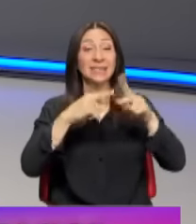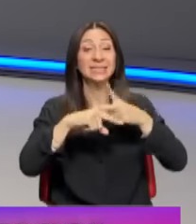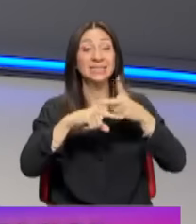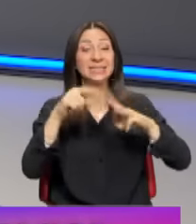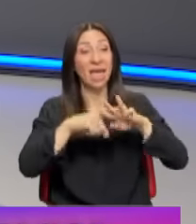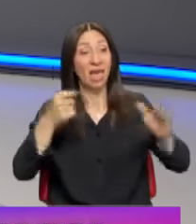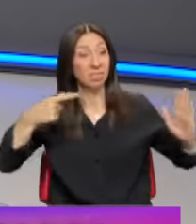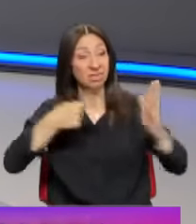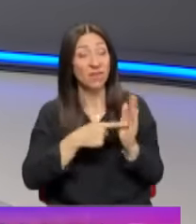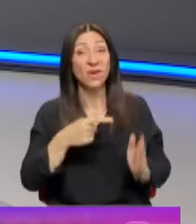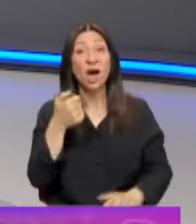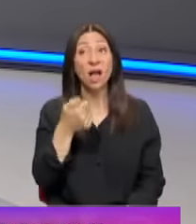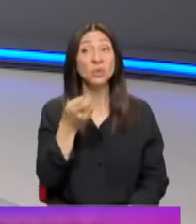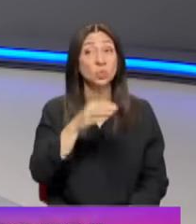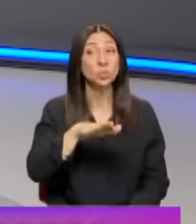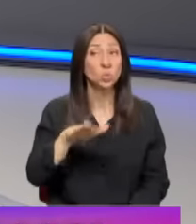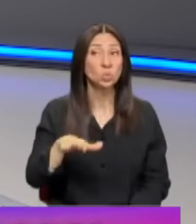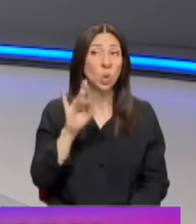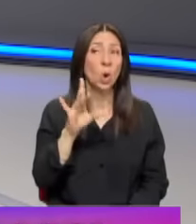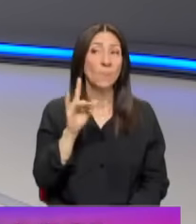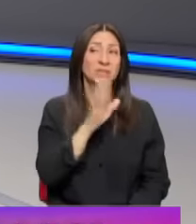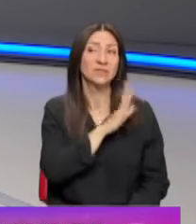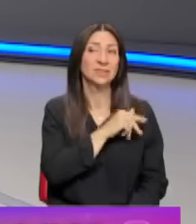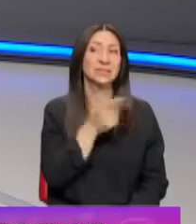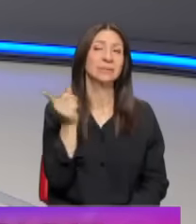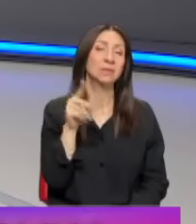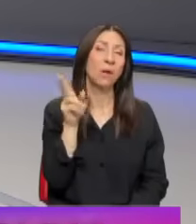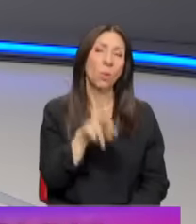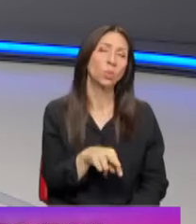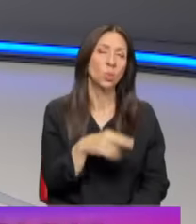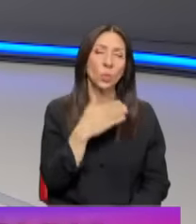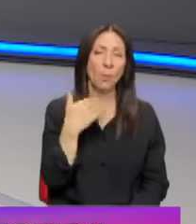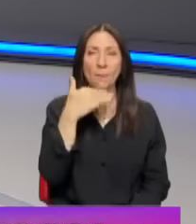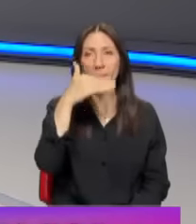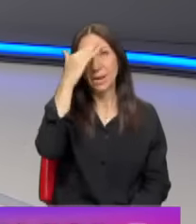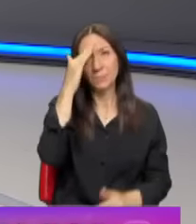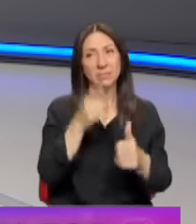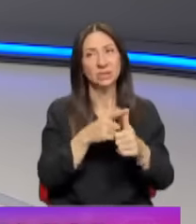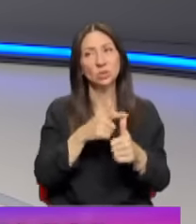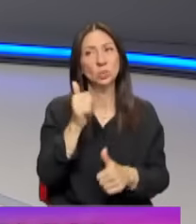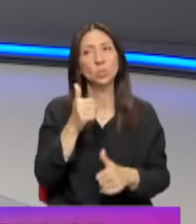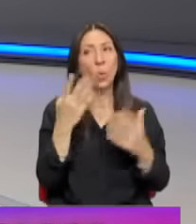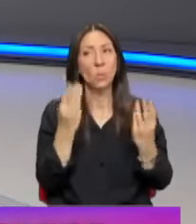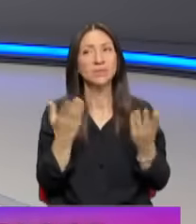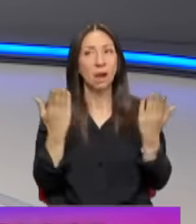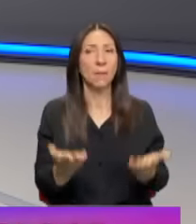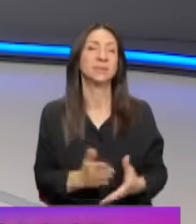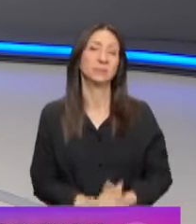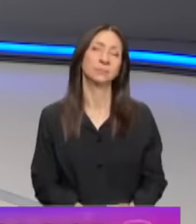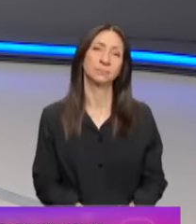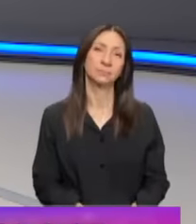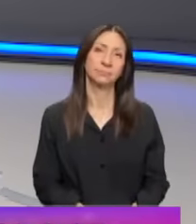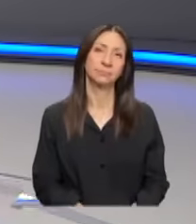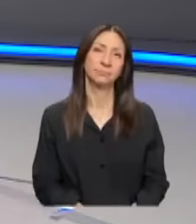aldı. Saldırılarda 6'sı çocuk, 15 Filistinli daha öldü. Kurban Bayramı'nın birinci günü olmasına rağmen.